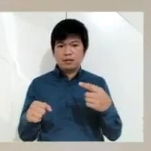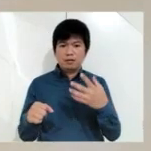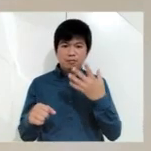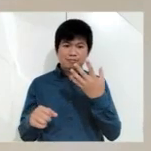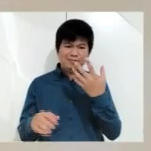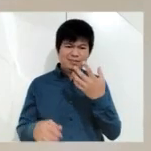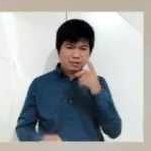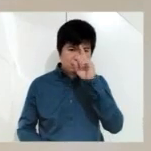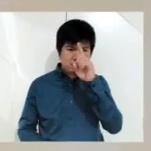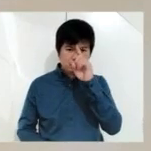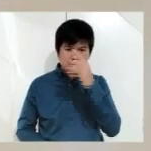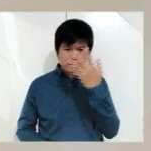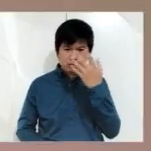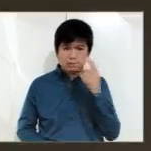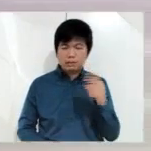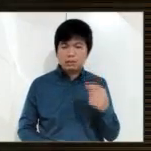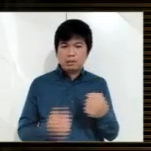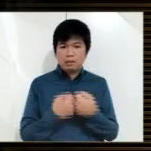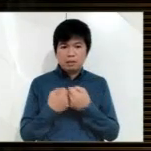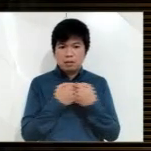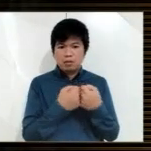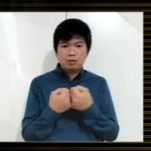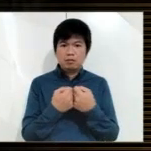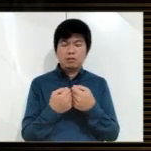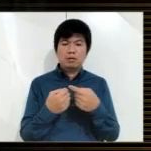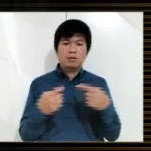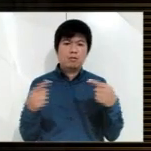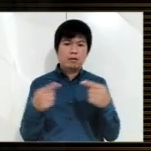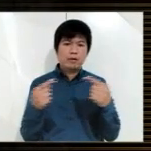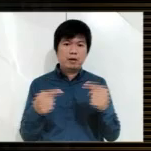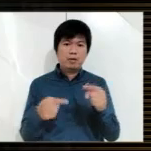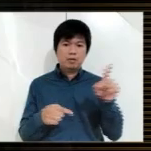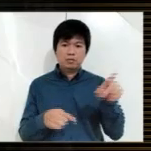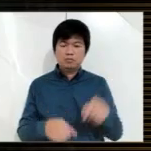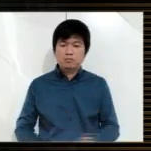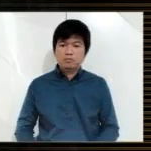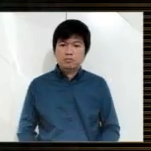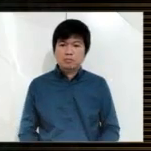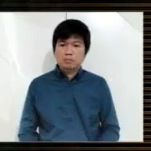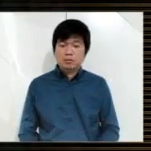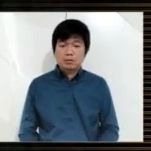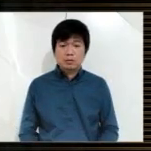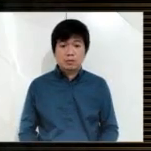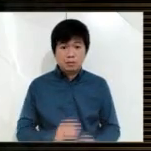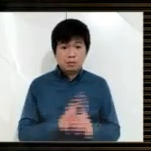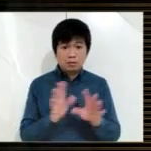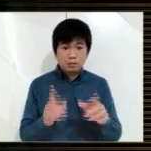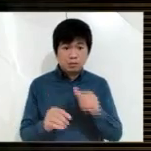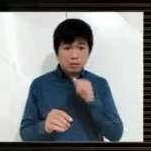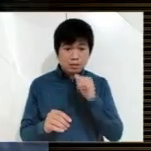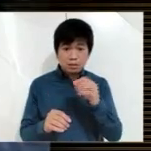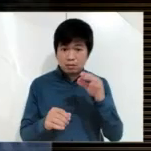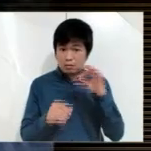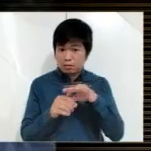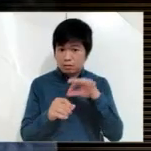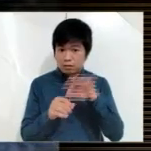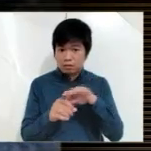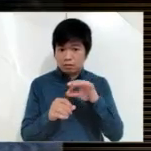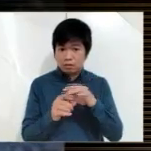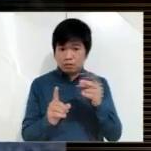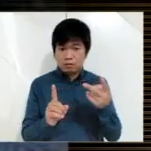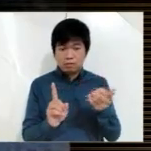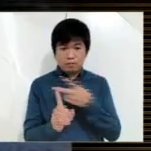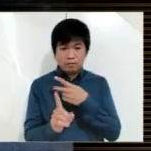ng mga iba dyan. Kaya nag-away-away sila dyan. Nilinaw naman ng mga pulis na hindi ito ay tinuturing na election-related violence. Wala